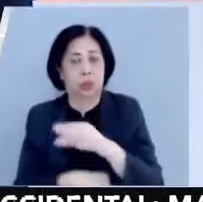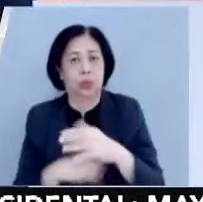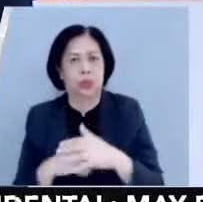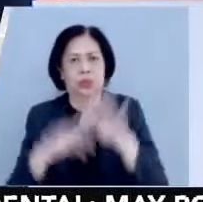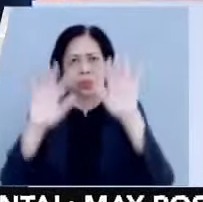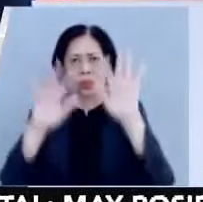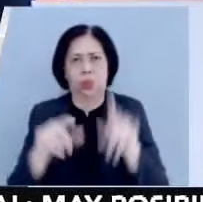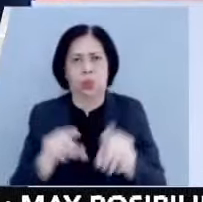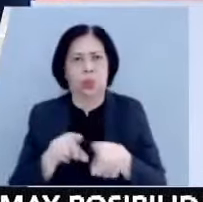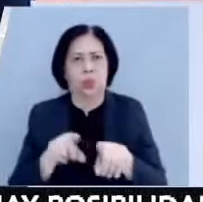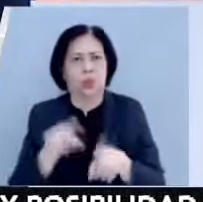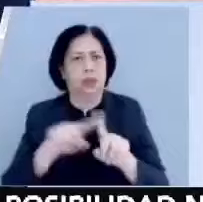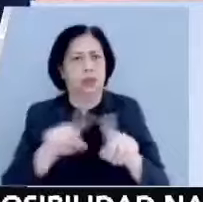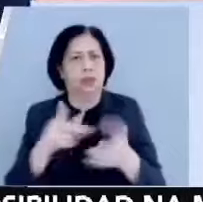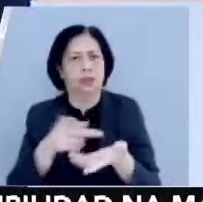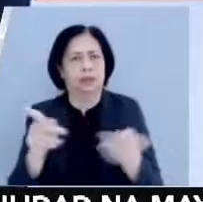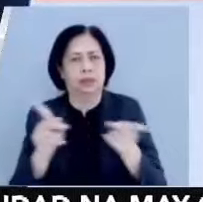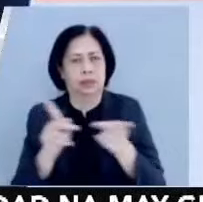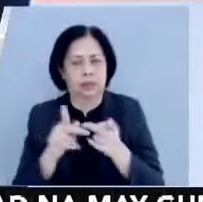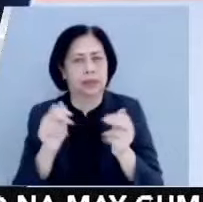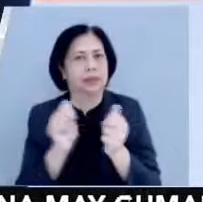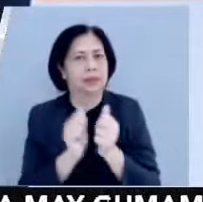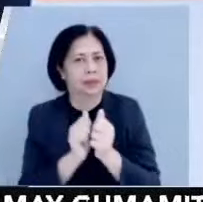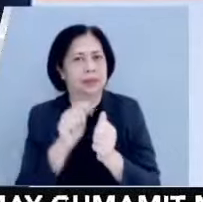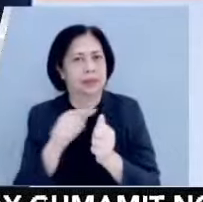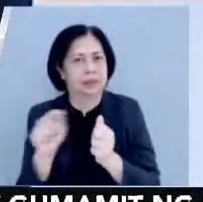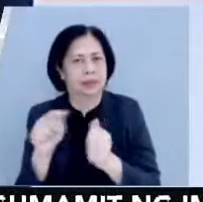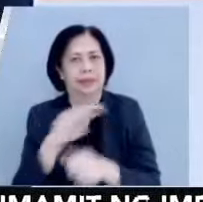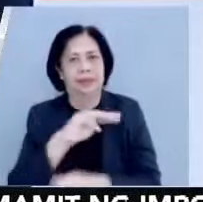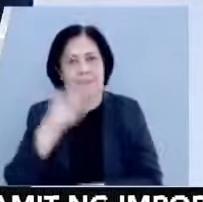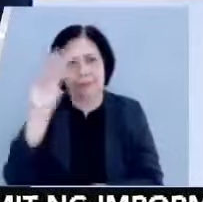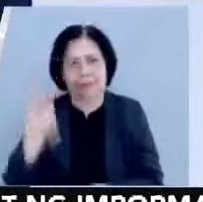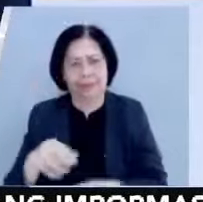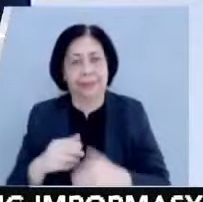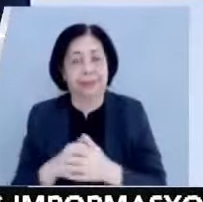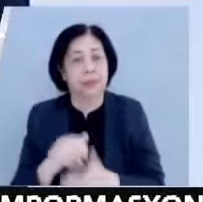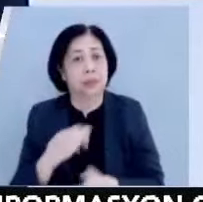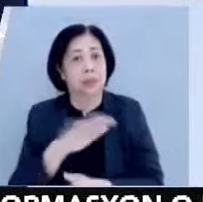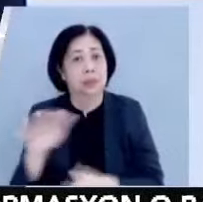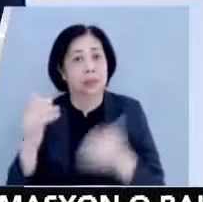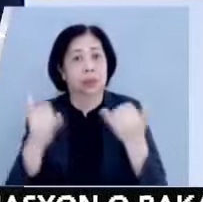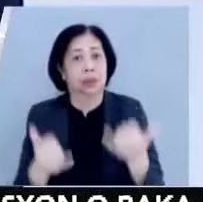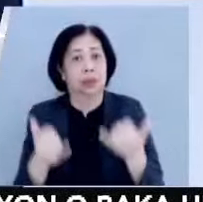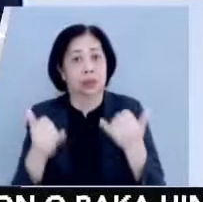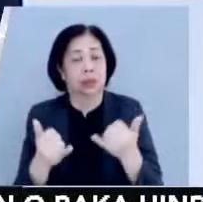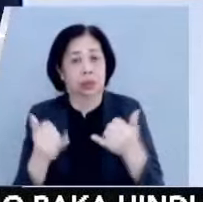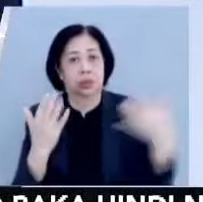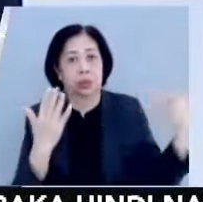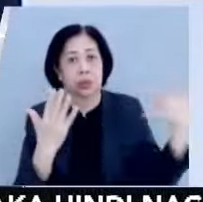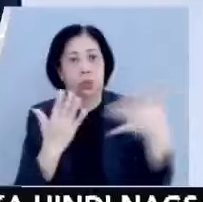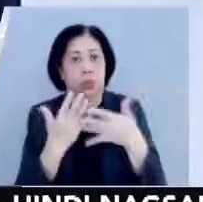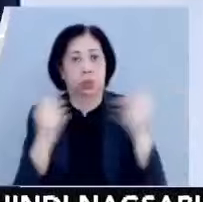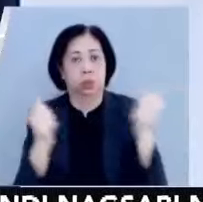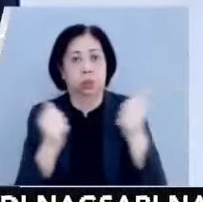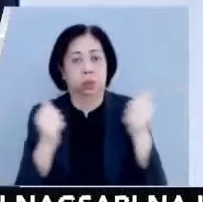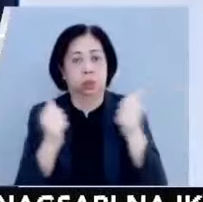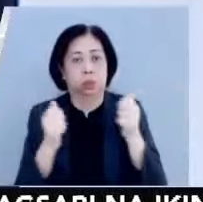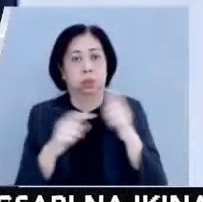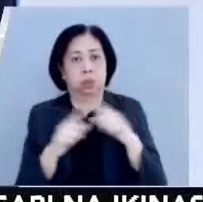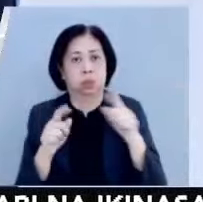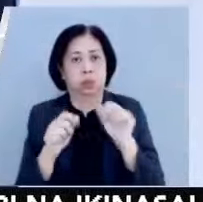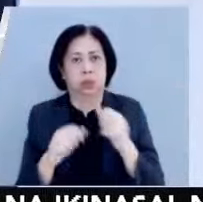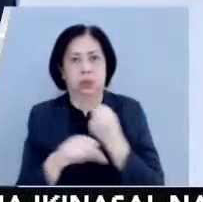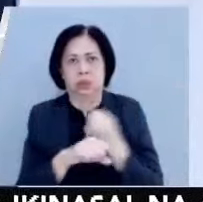ibang bahagi ng bansa kasama po dyan ang Metro Manila. Mga kapuso, ngayong panahon ng amihan, maiging patibayan po ang ating